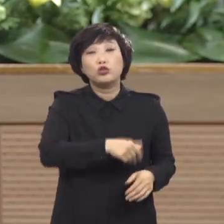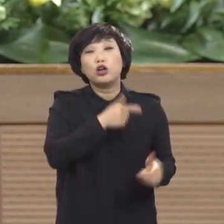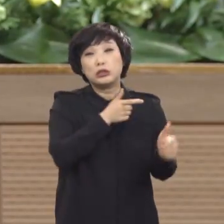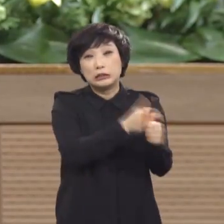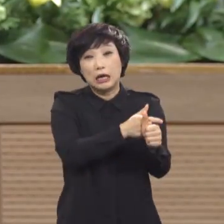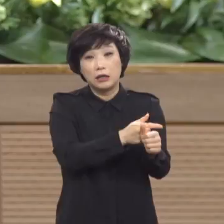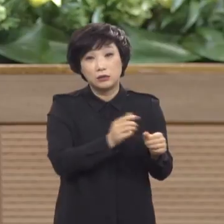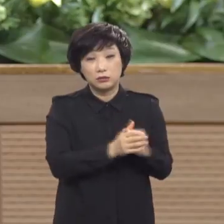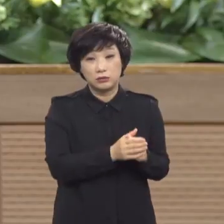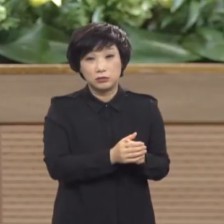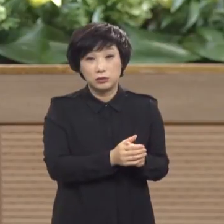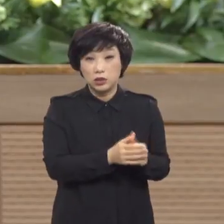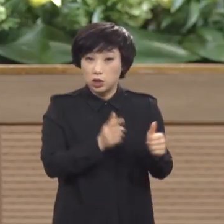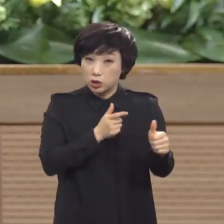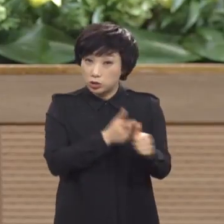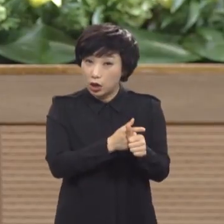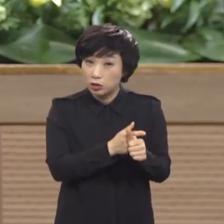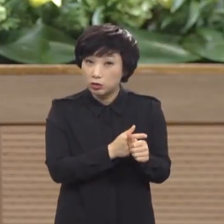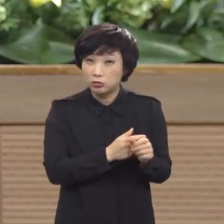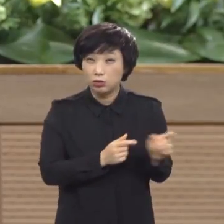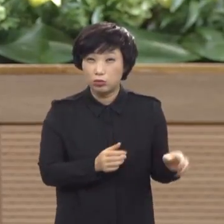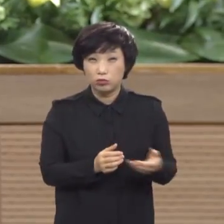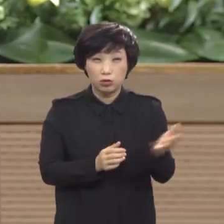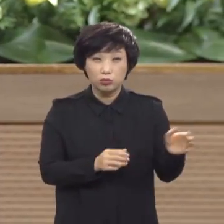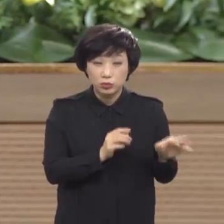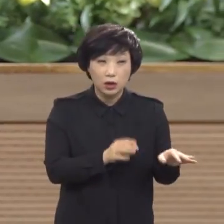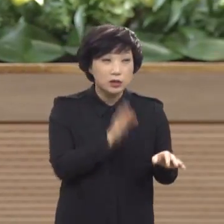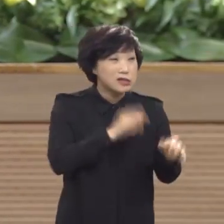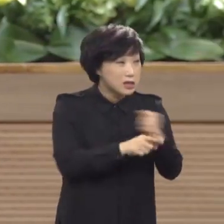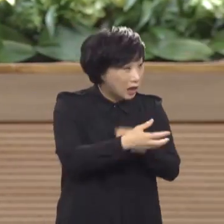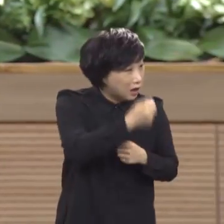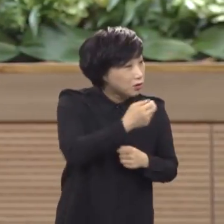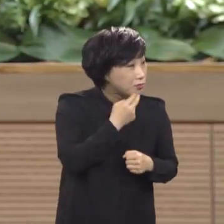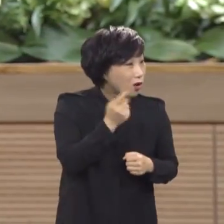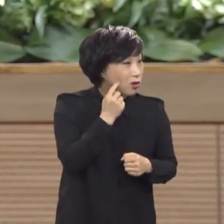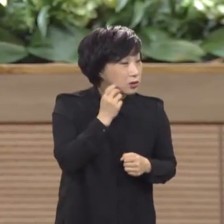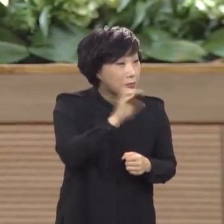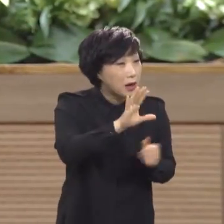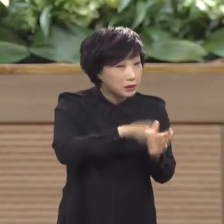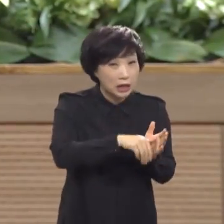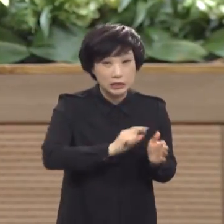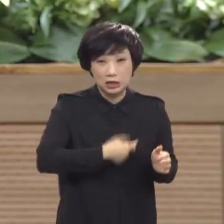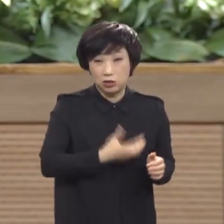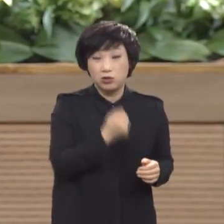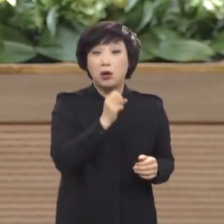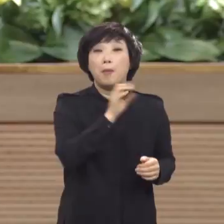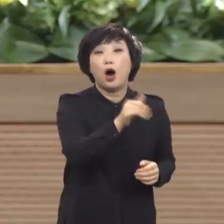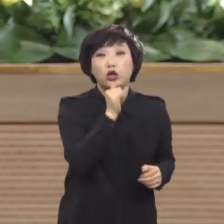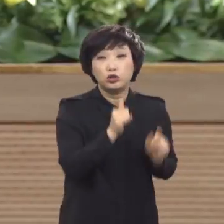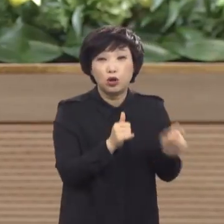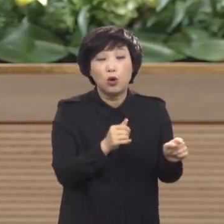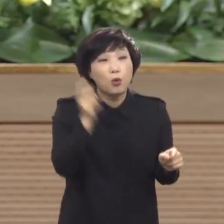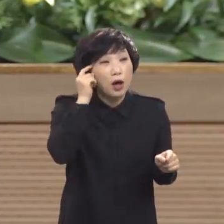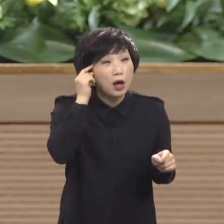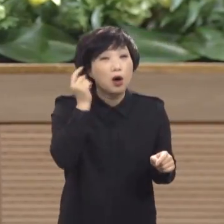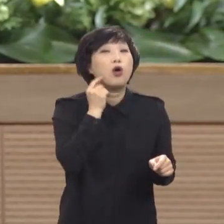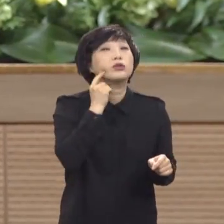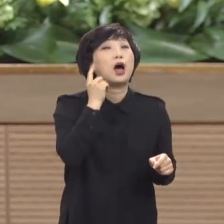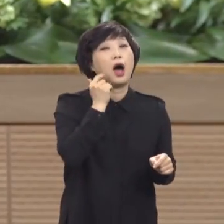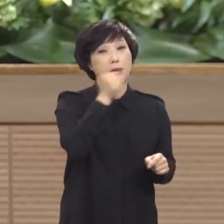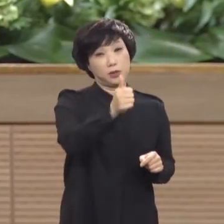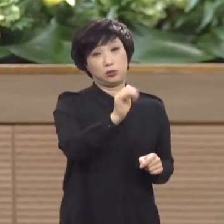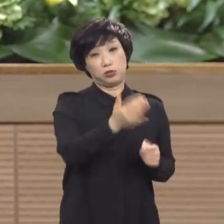자요, 살인자. 진리가 없으므로 거짓을 말할 때마다 제 것으로 말하나니 저는